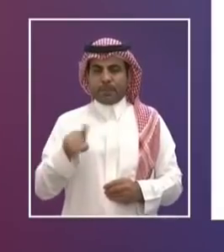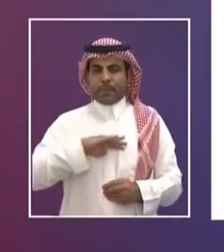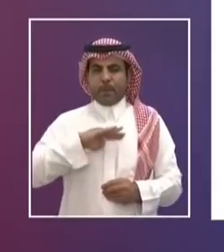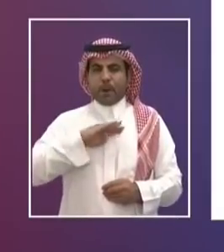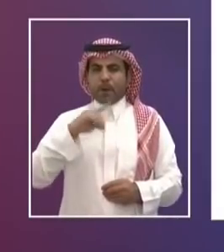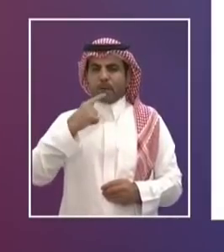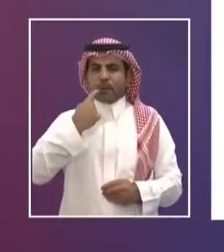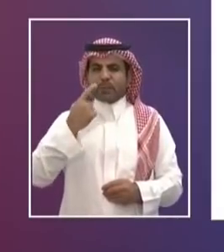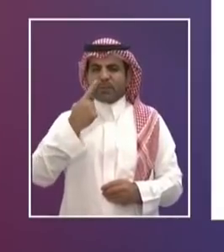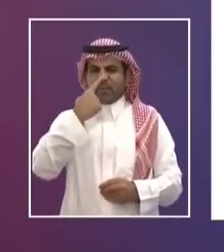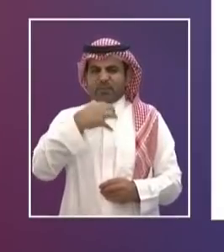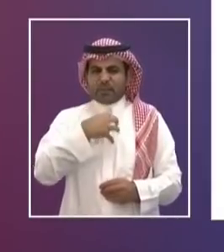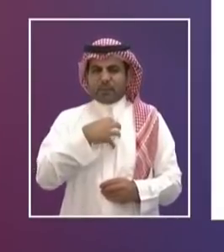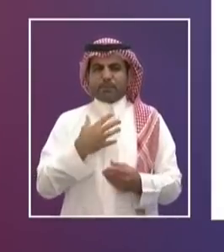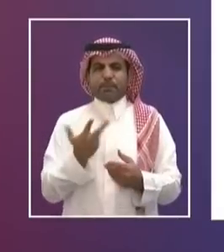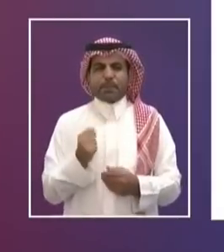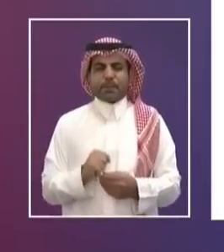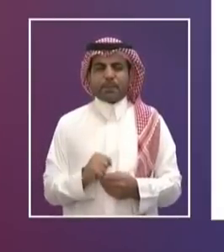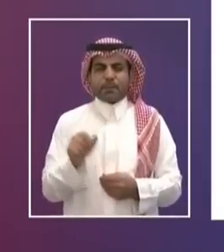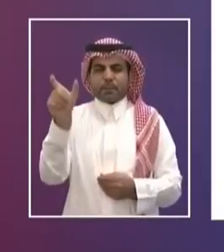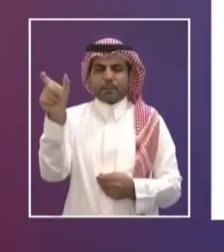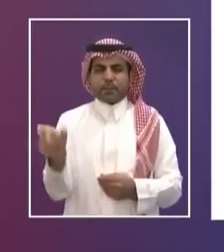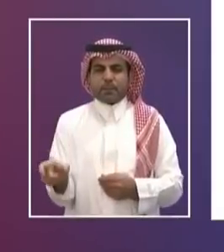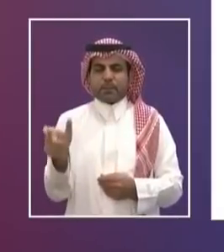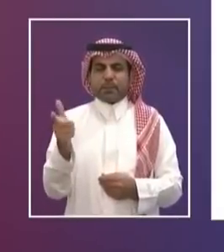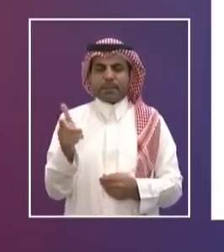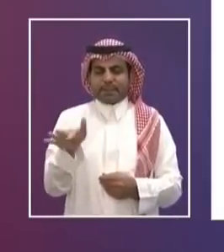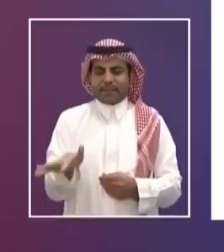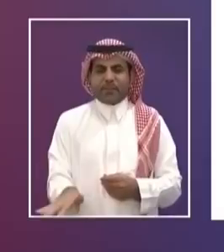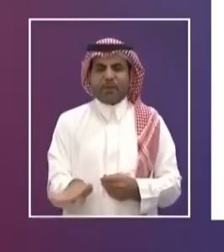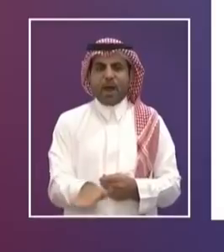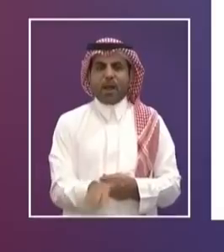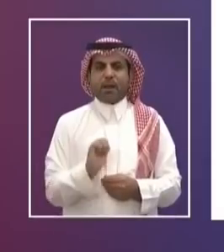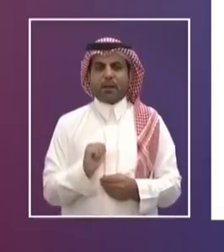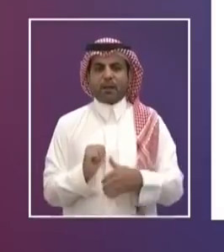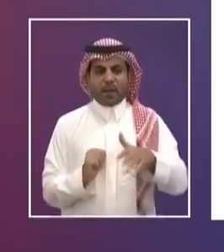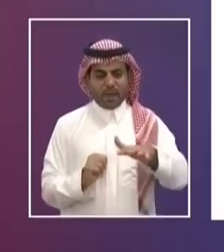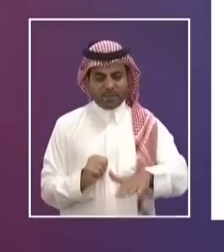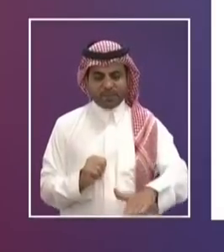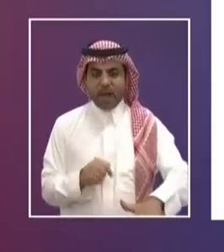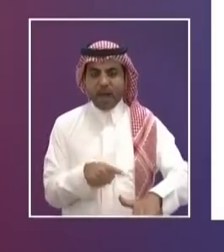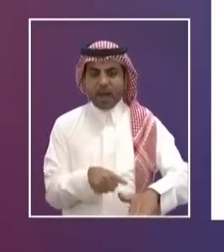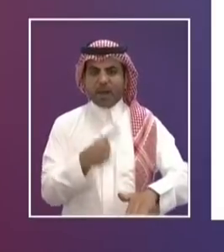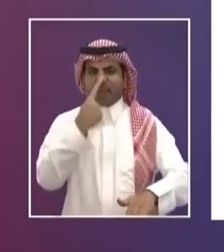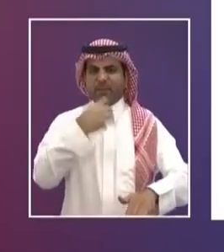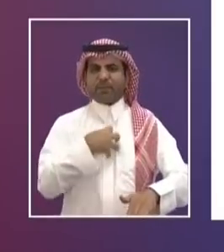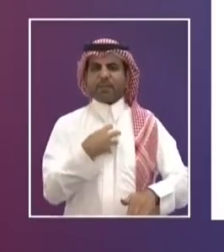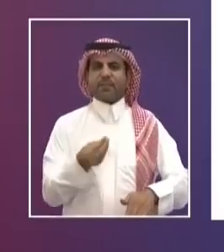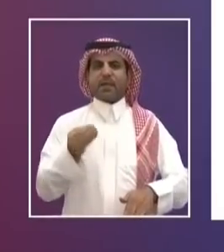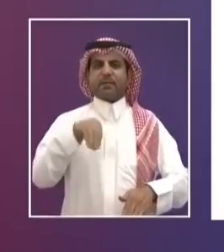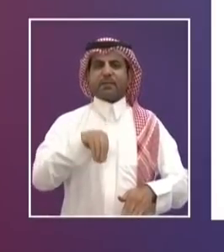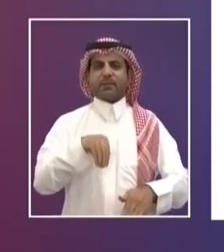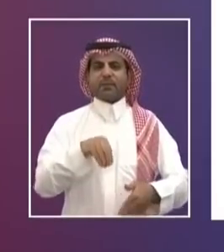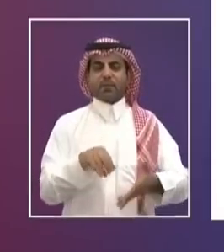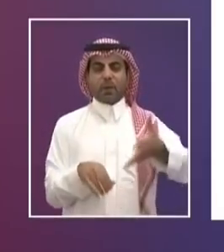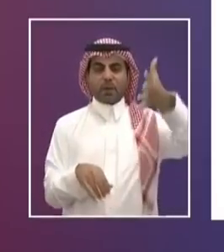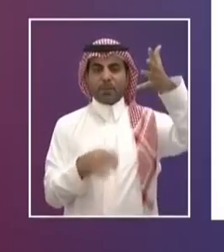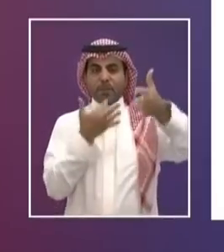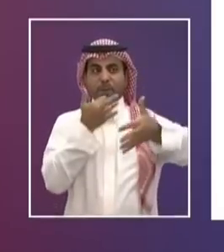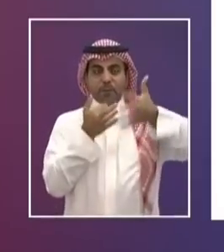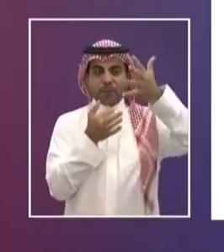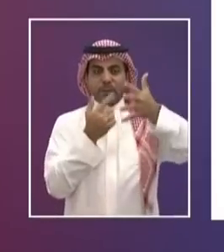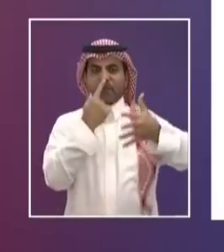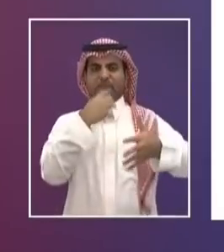عرضة بالنسبة لنا هم الفئات الأصغر، وهم الأطفال والمراهقين والفئات كبار السن.